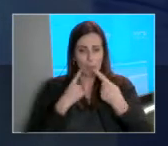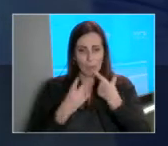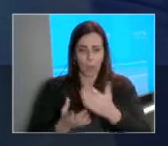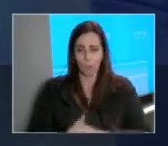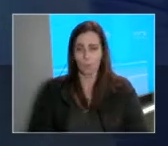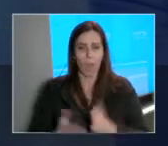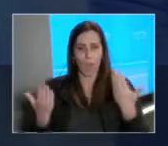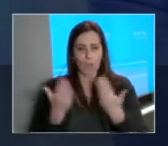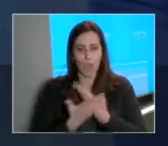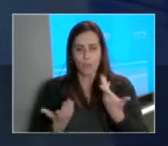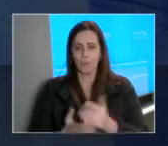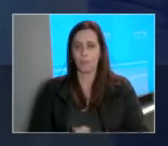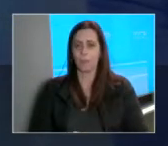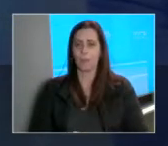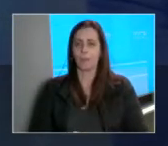שדיברנו.